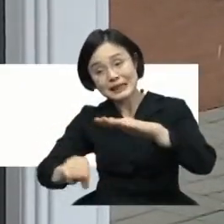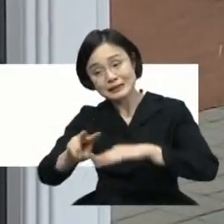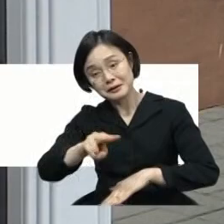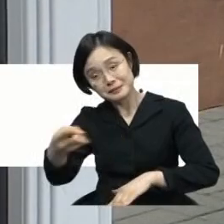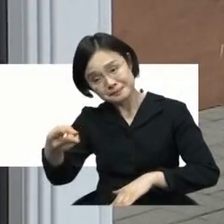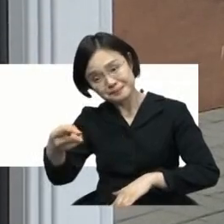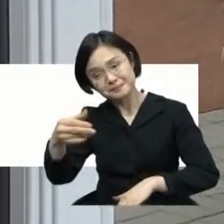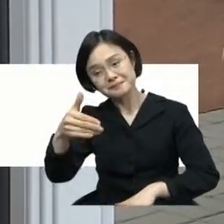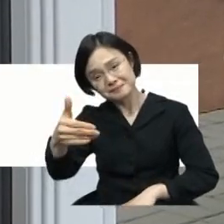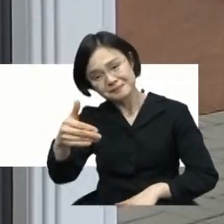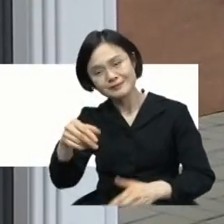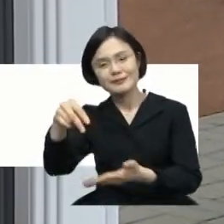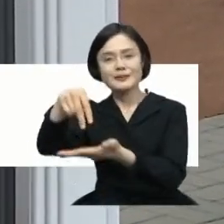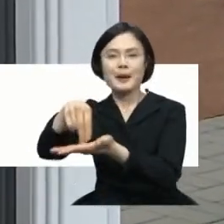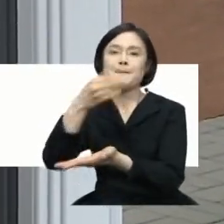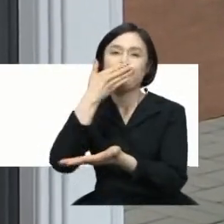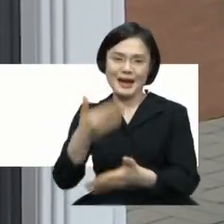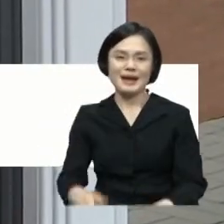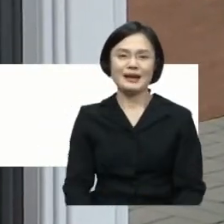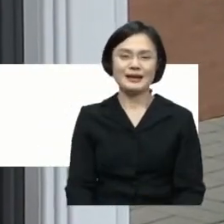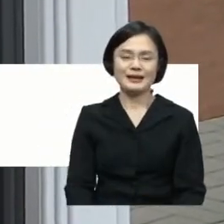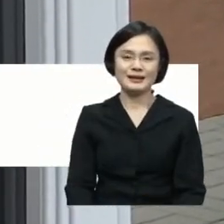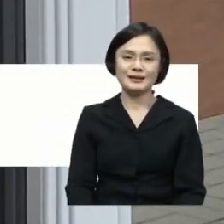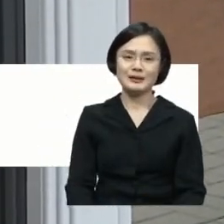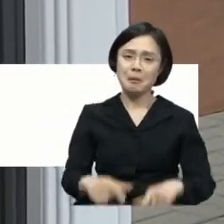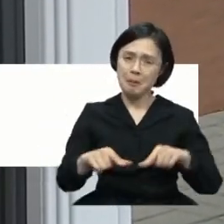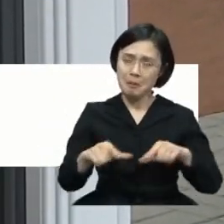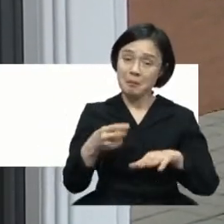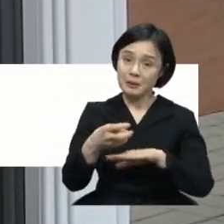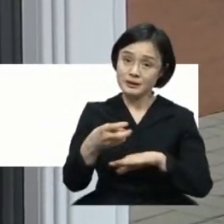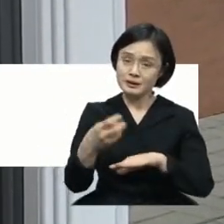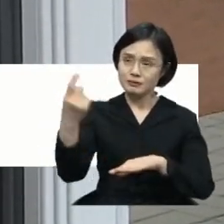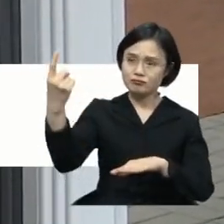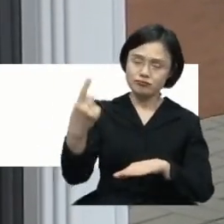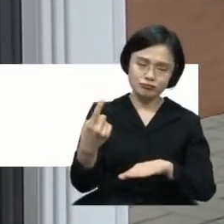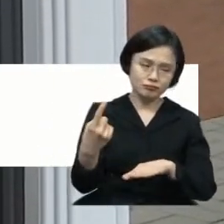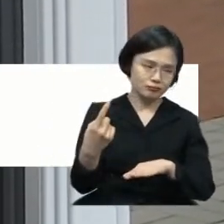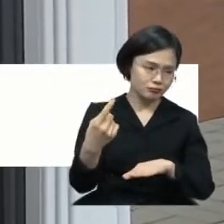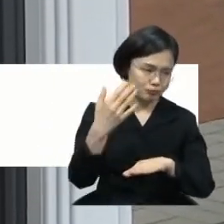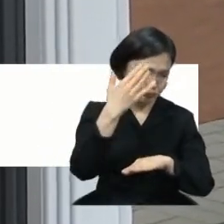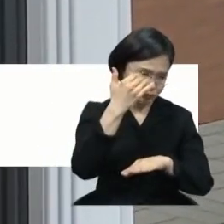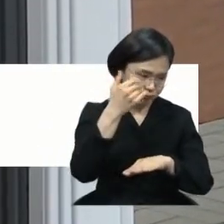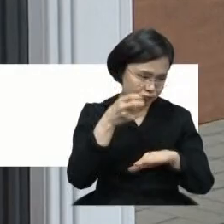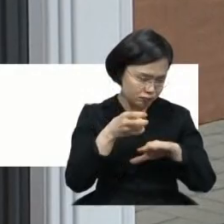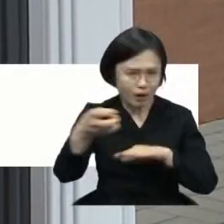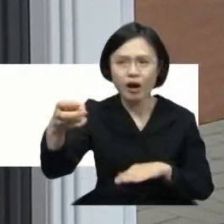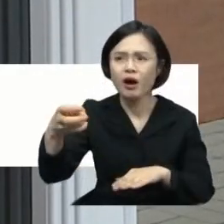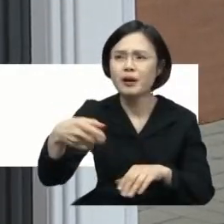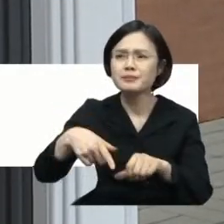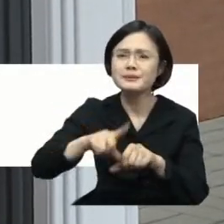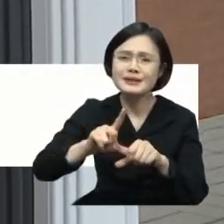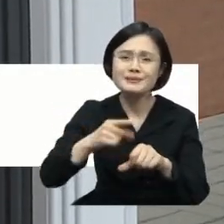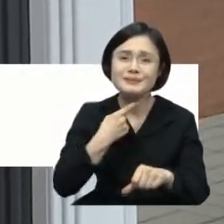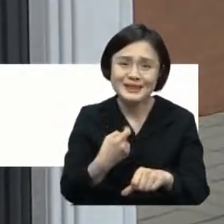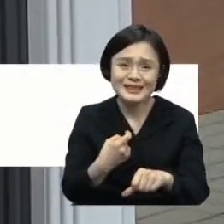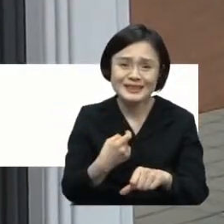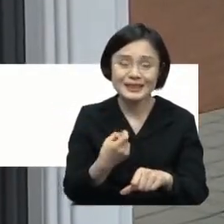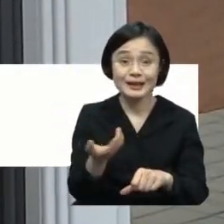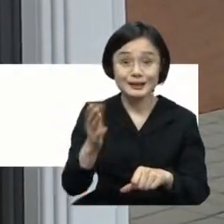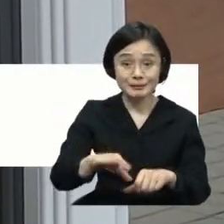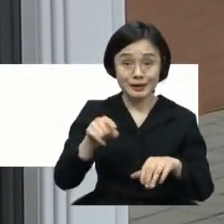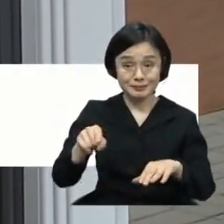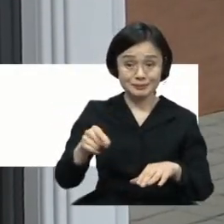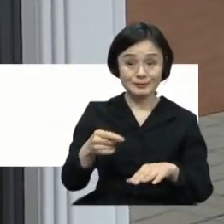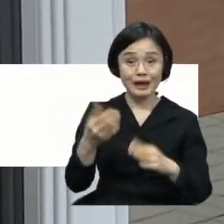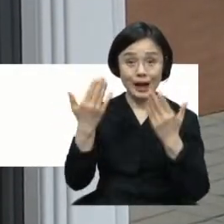버스는 기다리면서 놓칠 수도 있고 먼저 빨리 갈 수도 있고 한데 파프리카는 그냥 기다리지 않고 바로